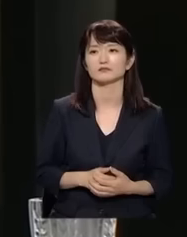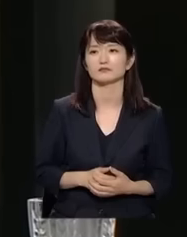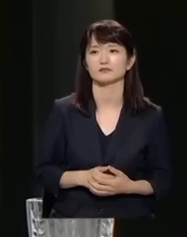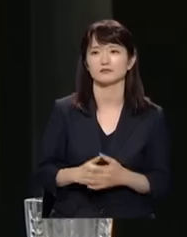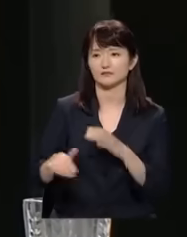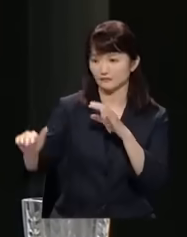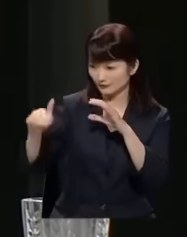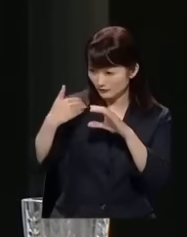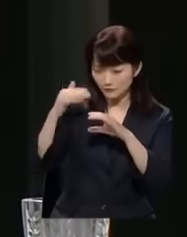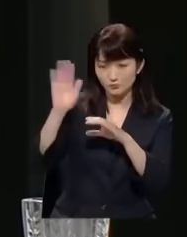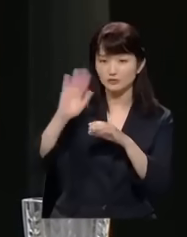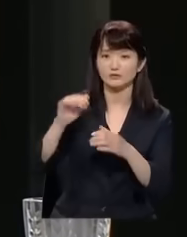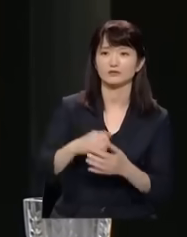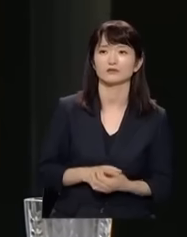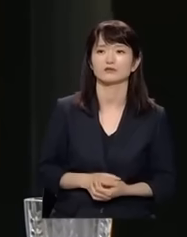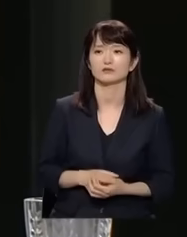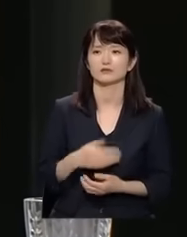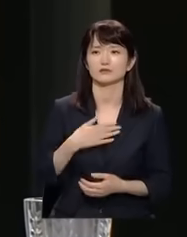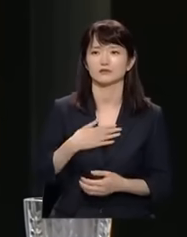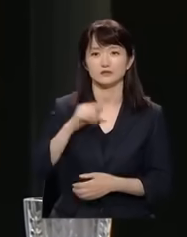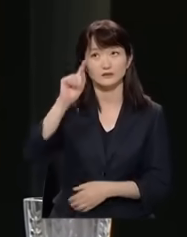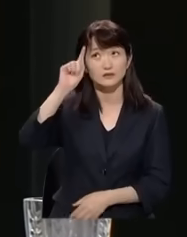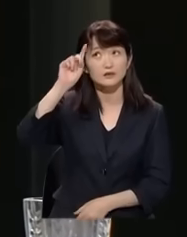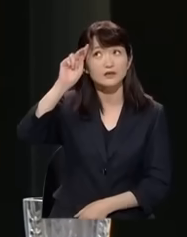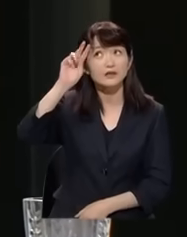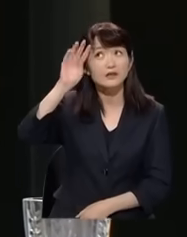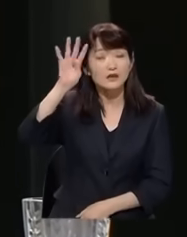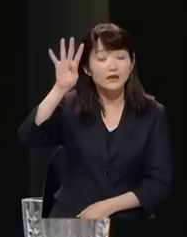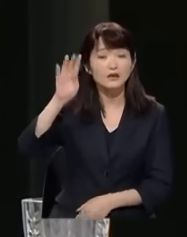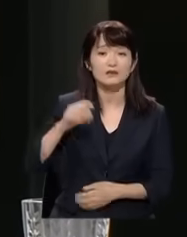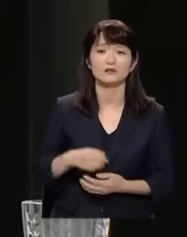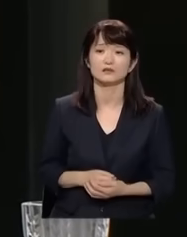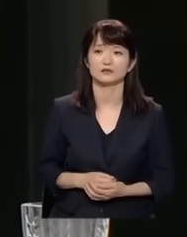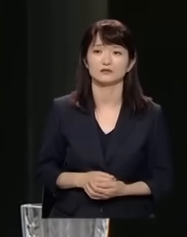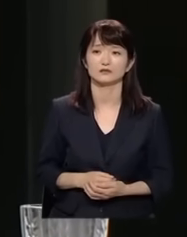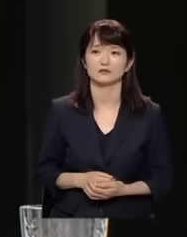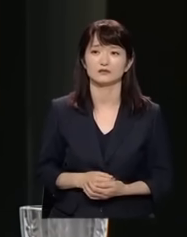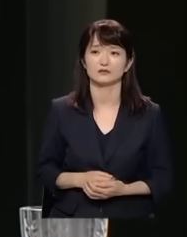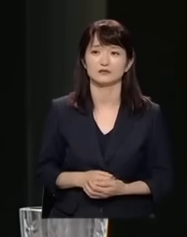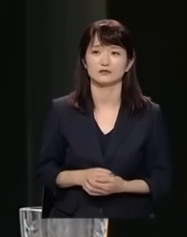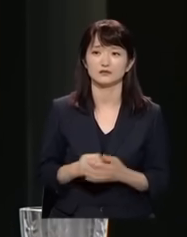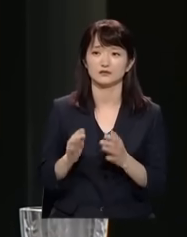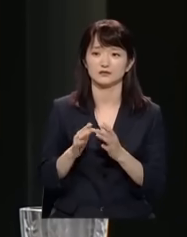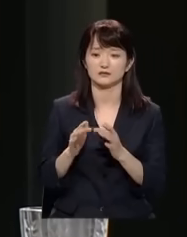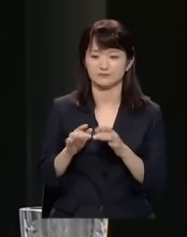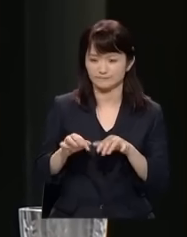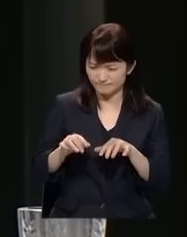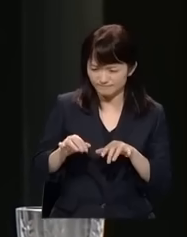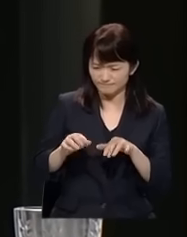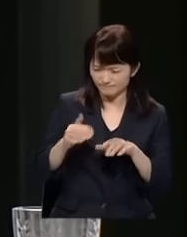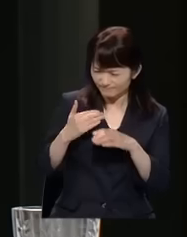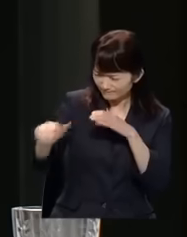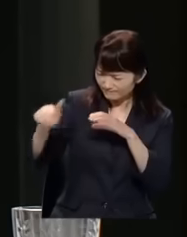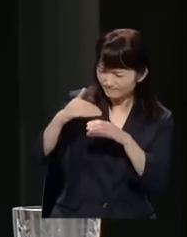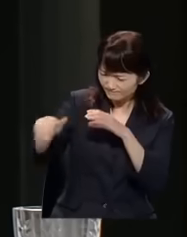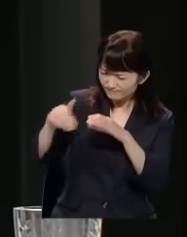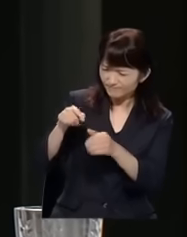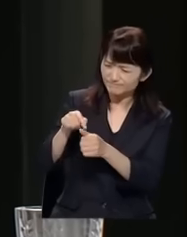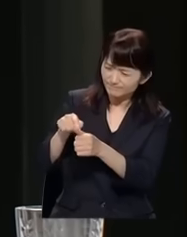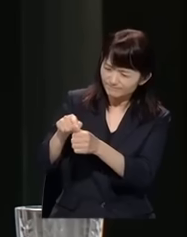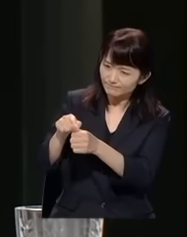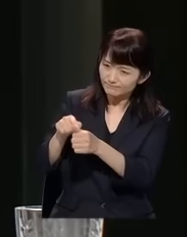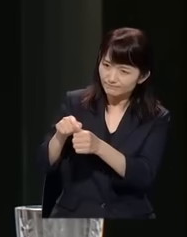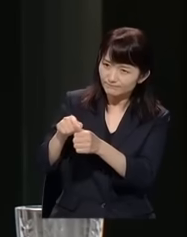회신이 안 오는 거예요 그래서 제가 며칠 동안 계속 이렇게 어떻게 보면 좀 졸랐죠 회신이